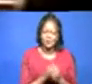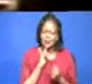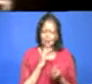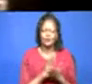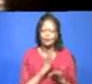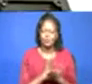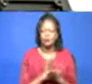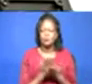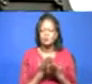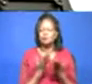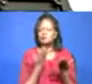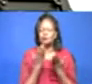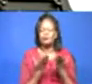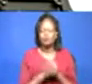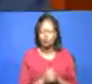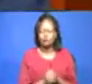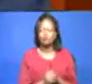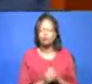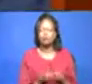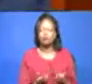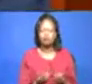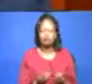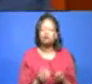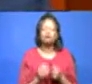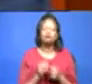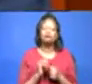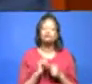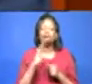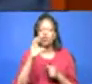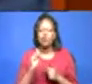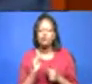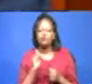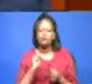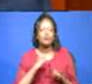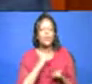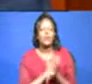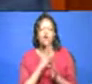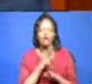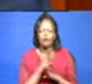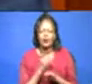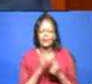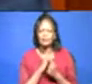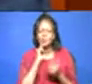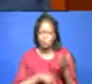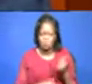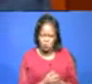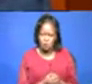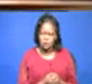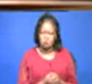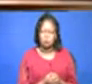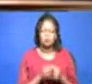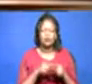kwenye wadhifa wa waziri mwenye mamlaka makuu. Alitakiwa kuelezea kamati hiyo kuhusu madai ya unyakuzi wa ardhi katika mtaa wa Woodley